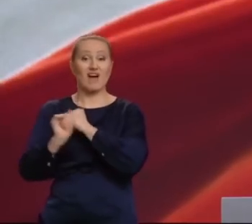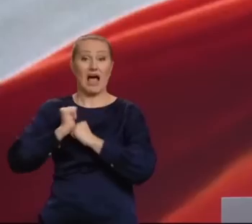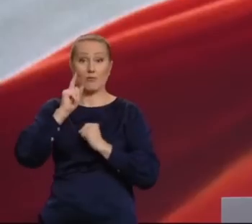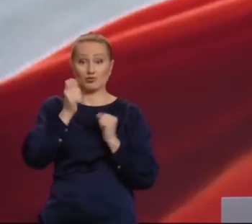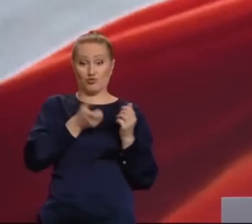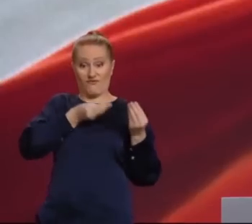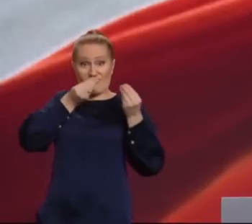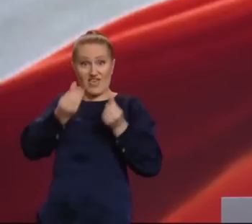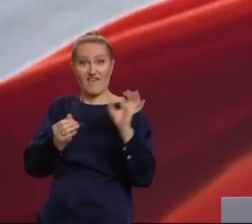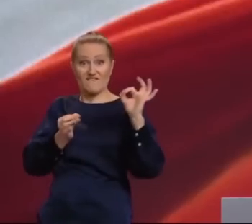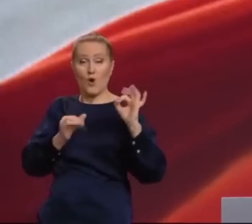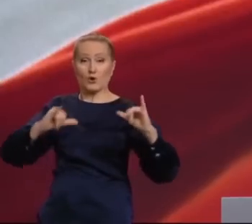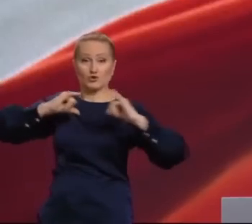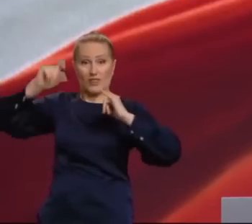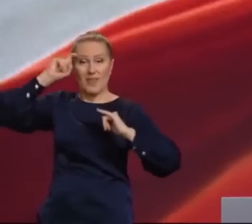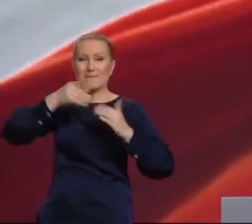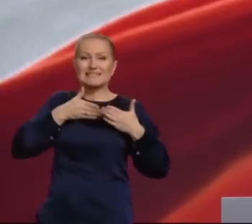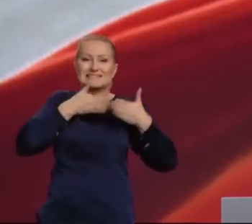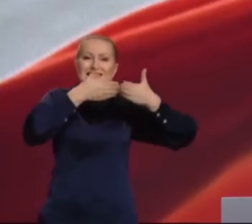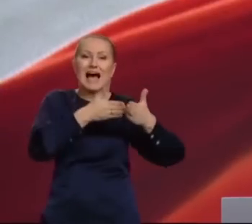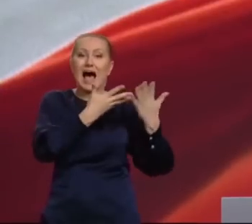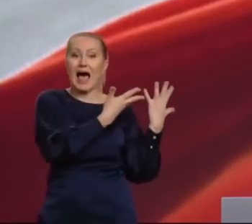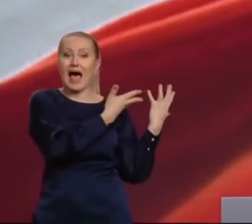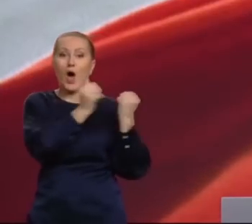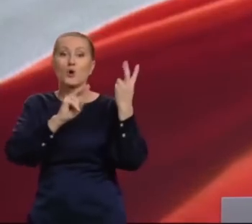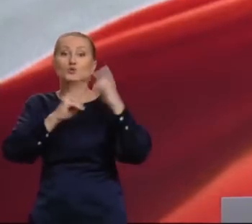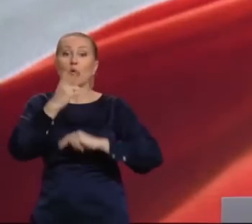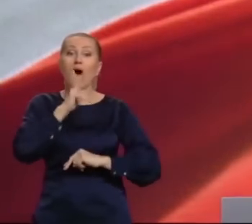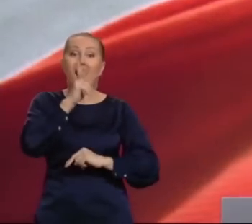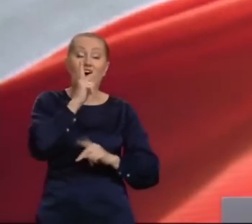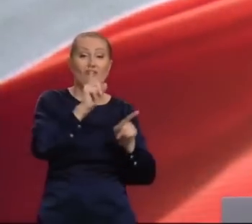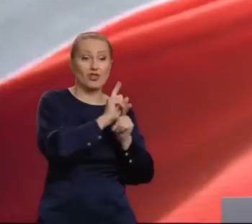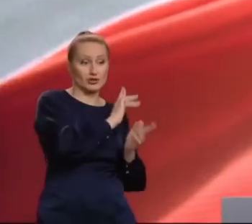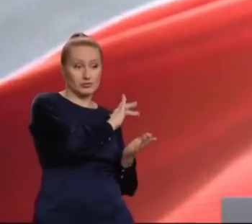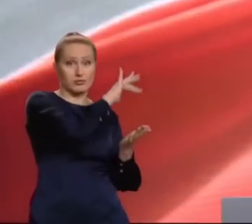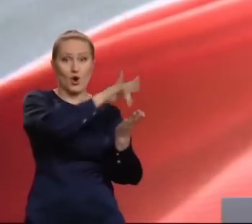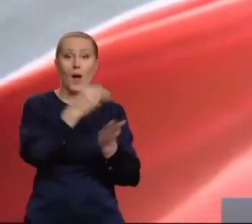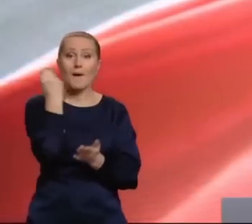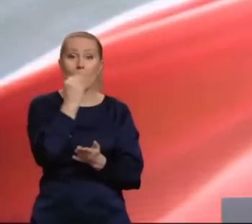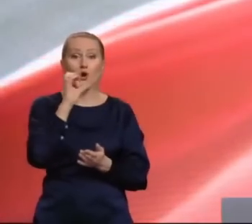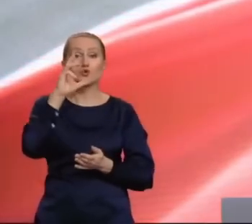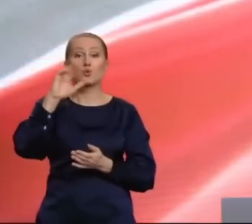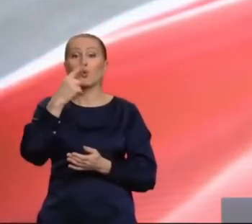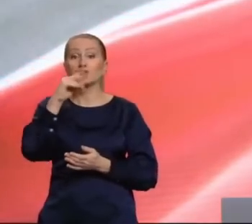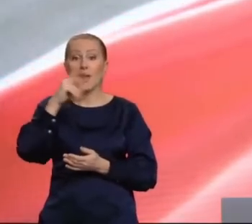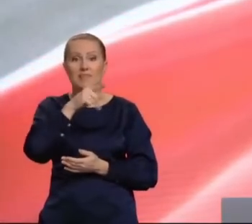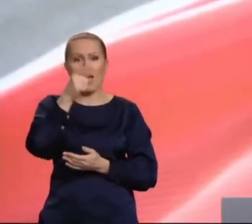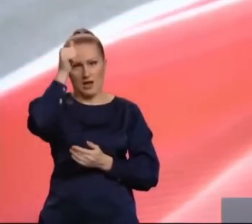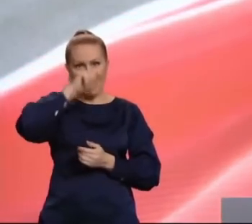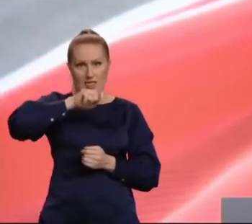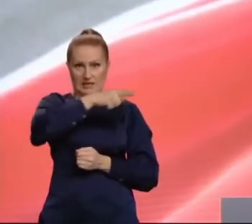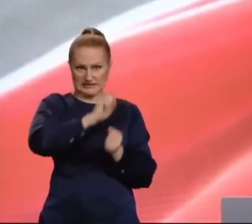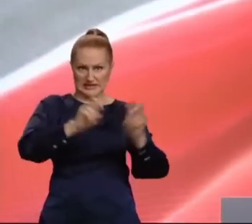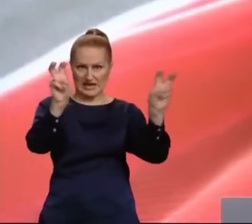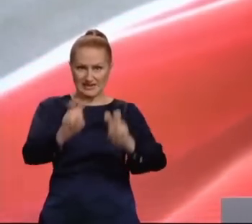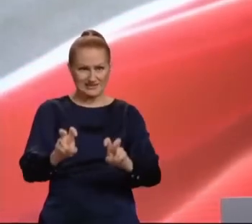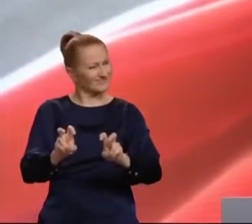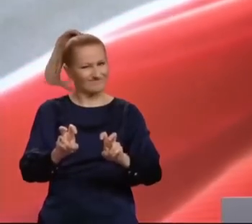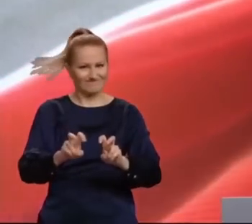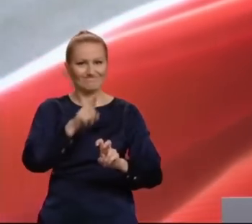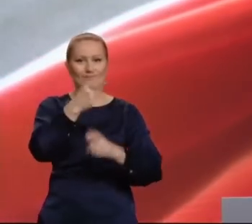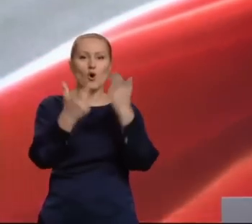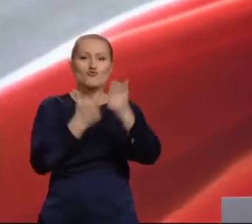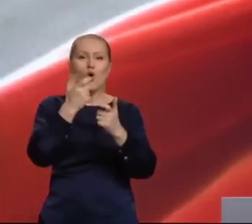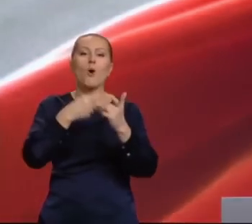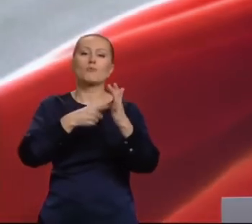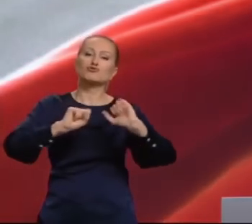czyli statki wożące ludzi od wybrzeży Afryki na północ Morza Śródziemnego, uznawać za kryzys. To nie jest kryzys, to rezultat działań